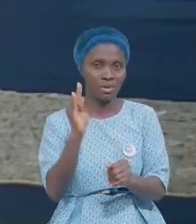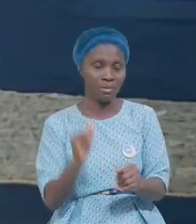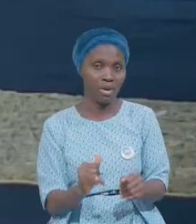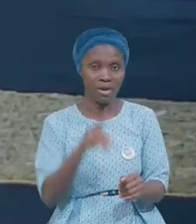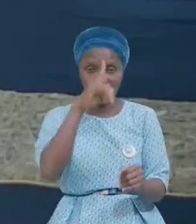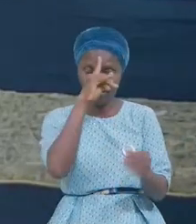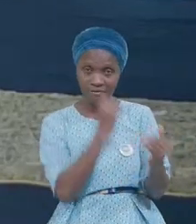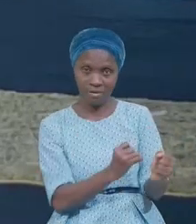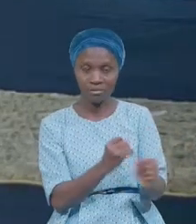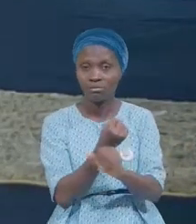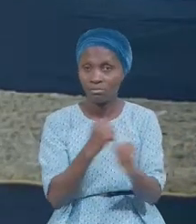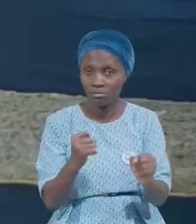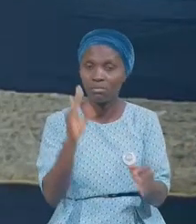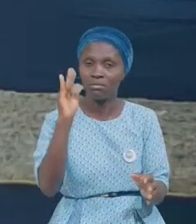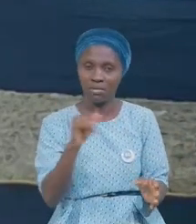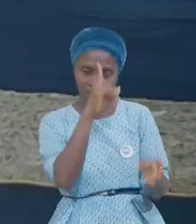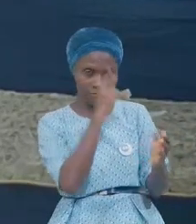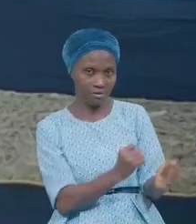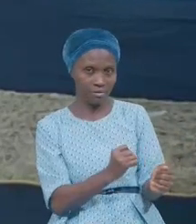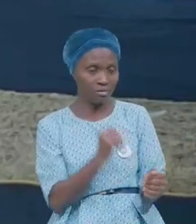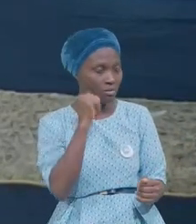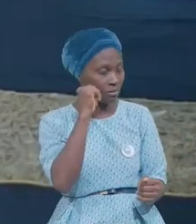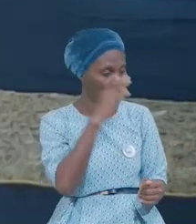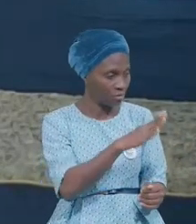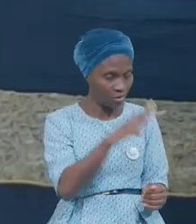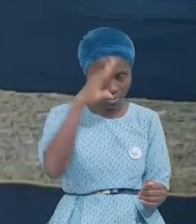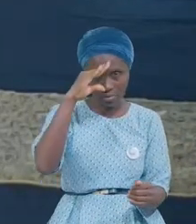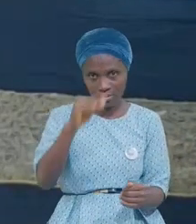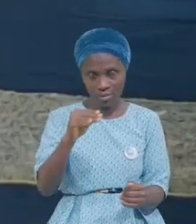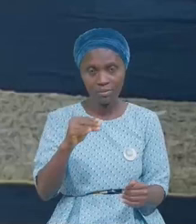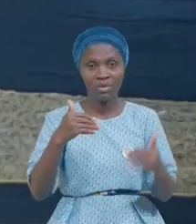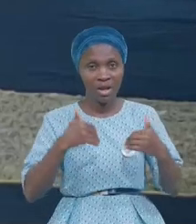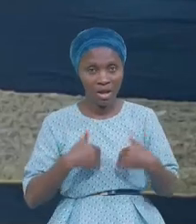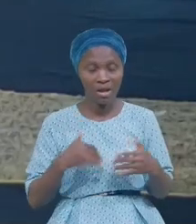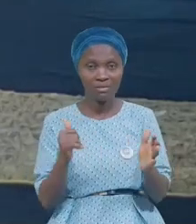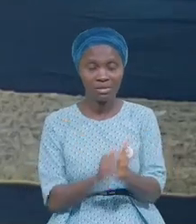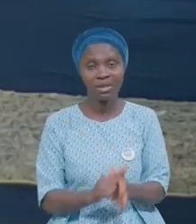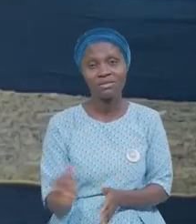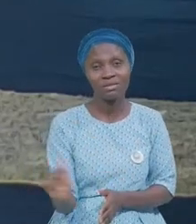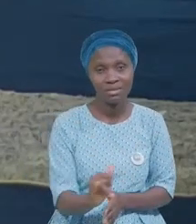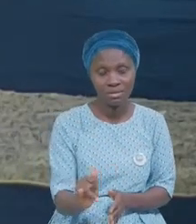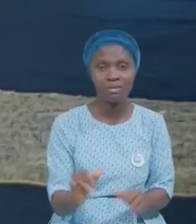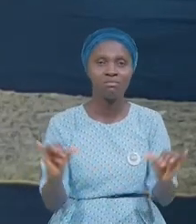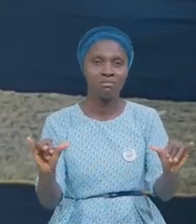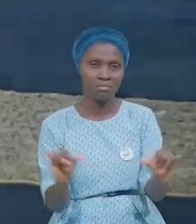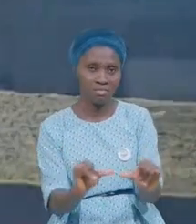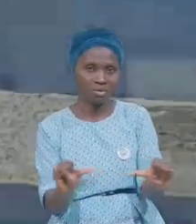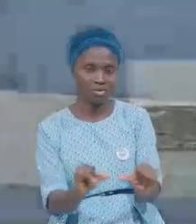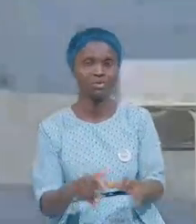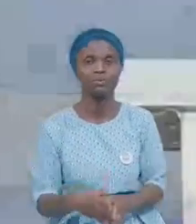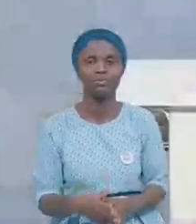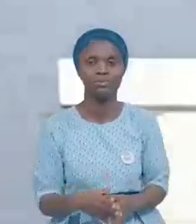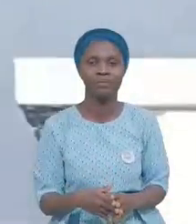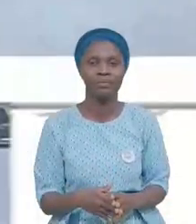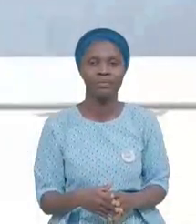foi. L'homme ou la femme peuvent avoir cette même mesure de foi et pour avoir